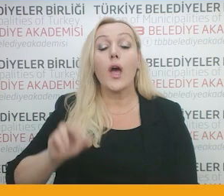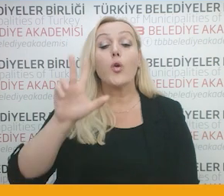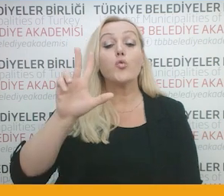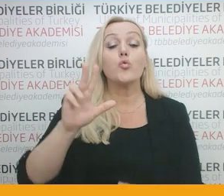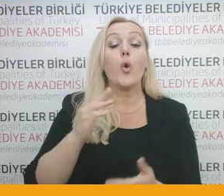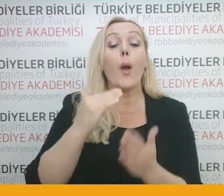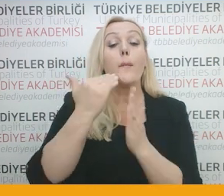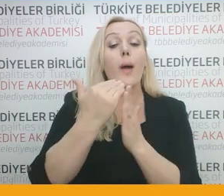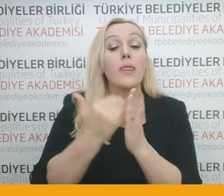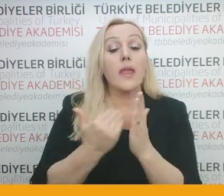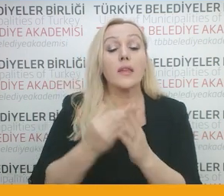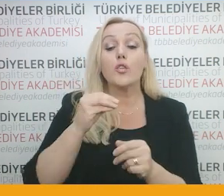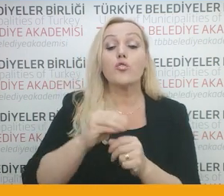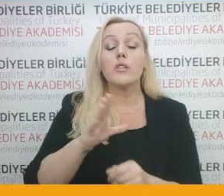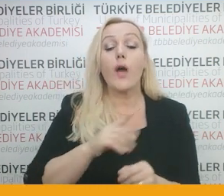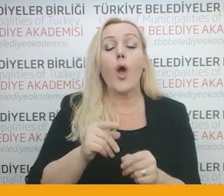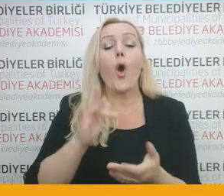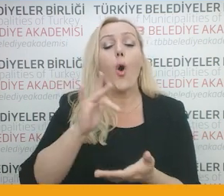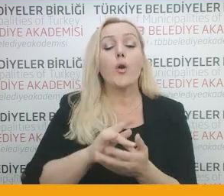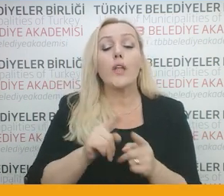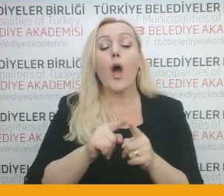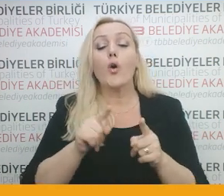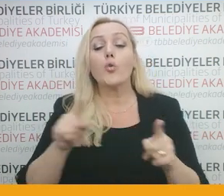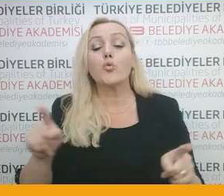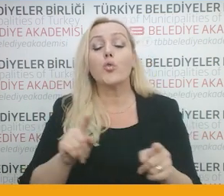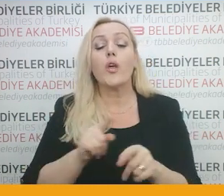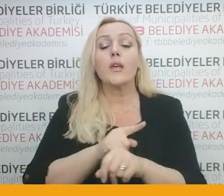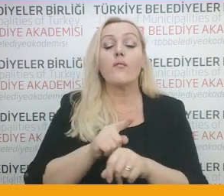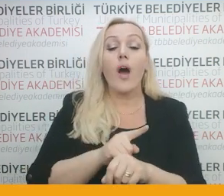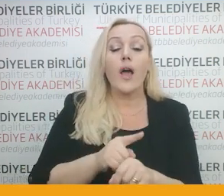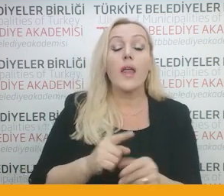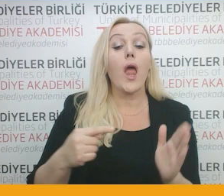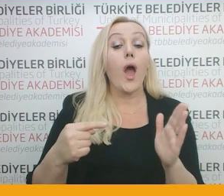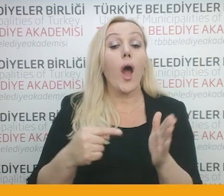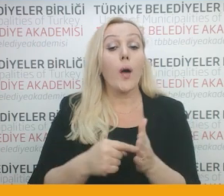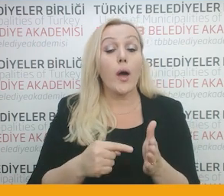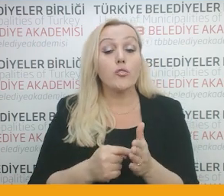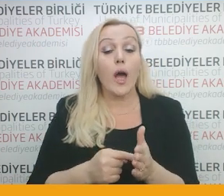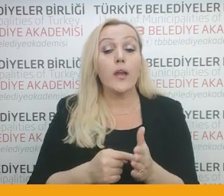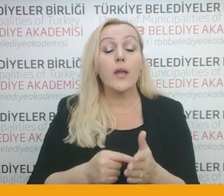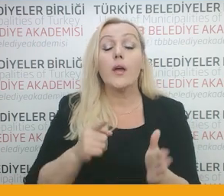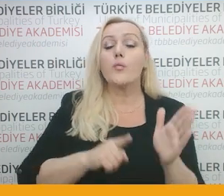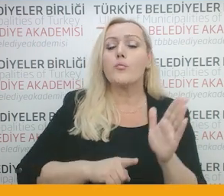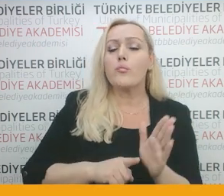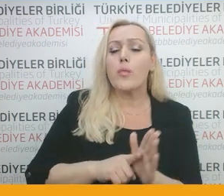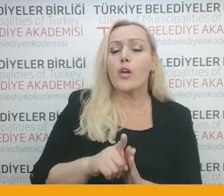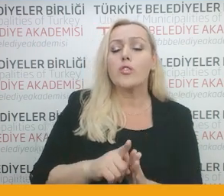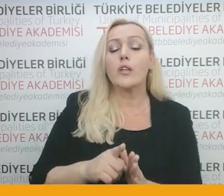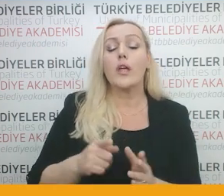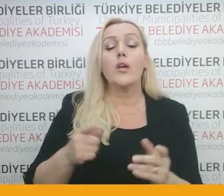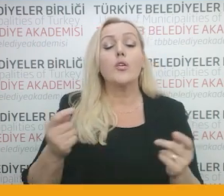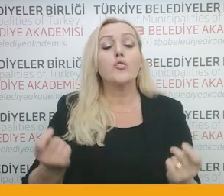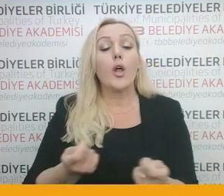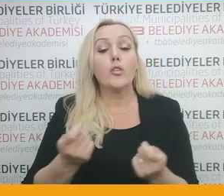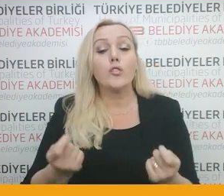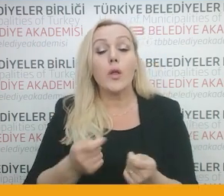arkadaşlar. Orta ve uzun vadeli amaçlar, temel ilke ve politikaların hedef ve önceliklerini, performans ölçütlerini belirleyerek bunlara ulaşmak